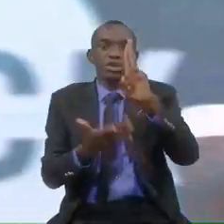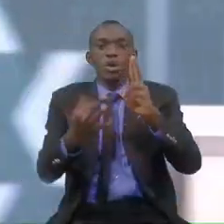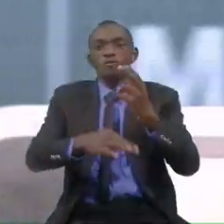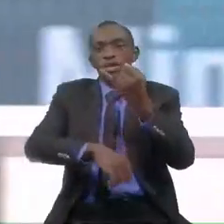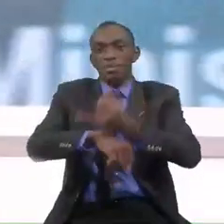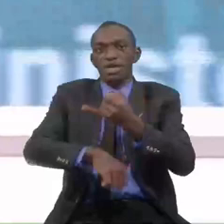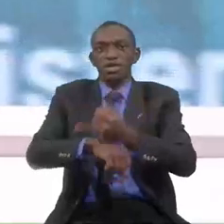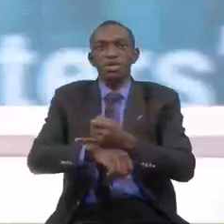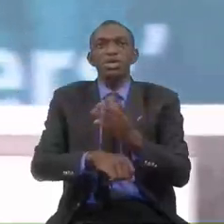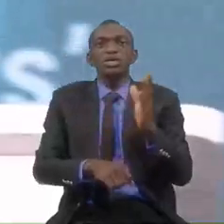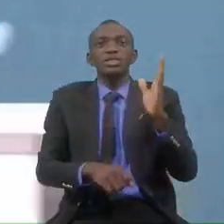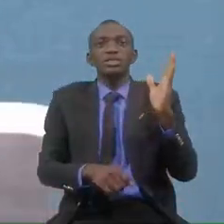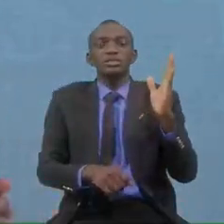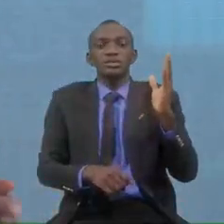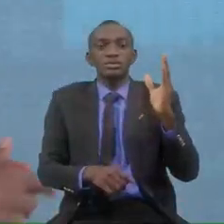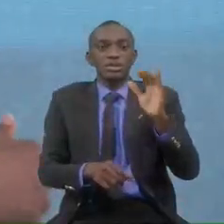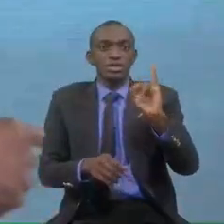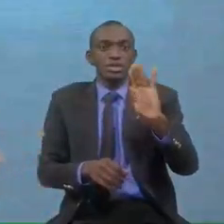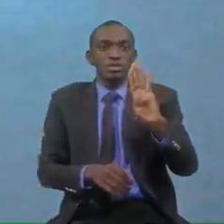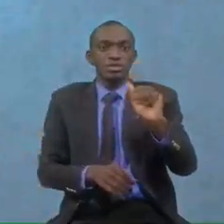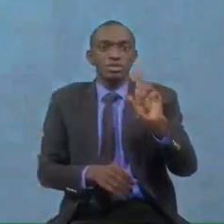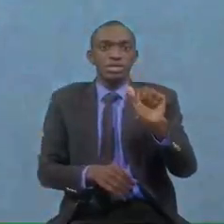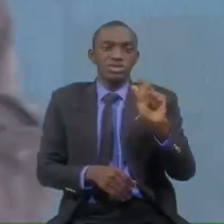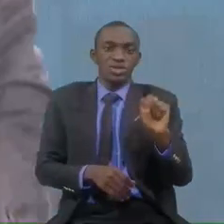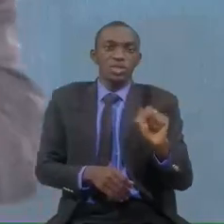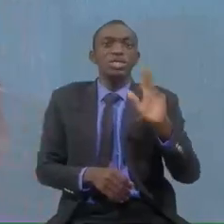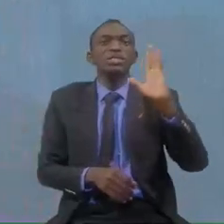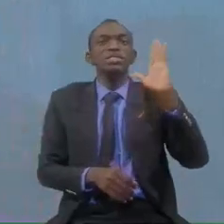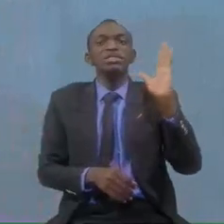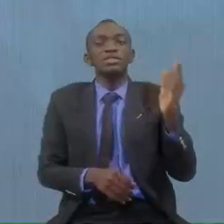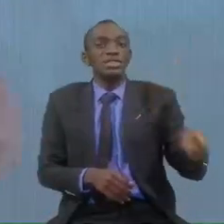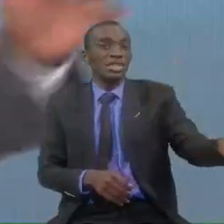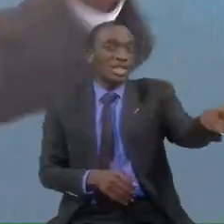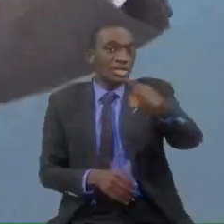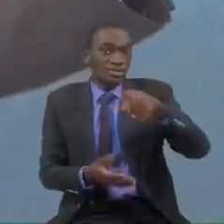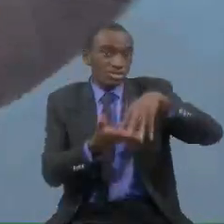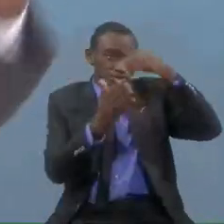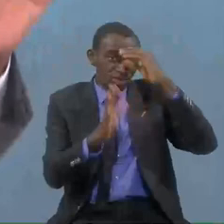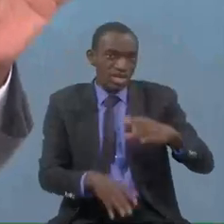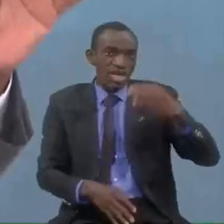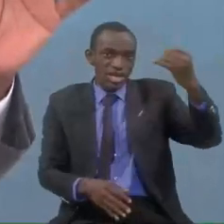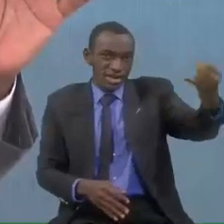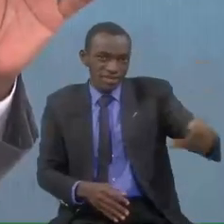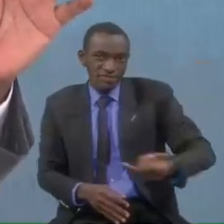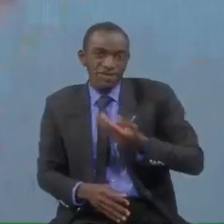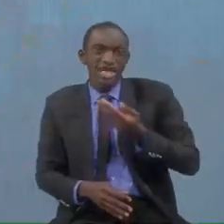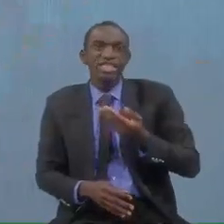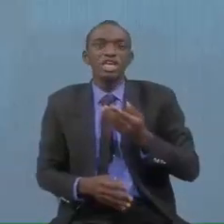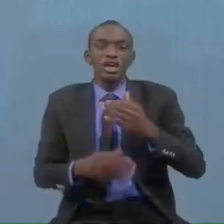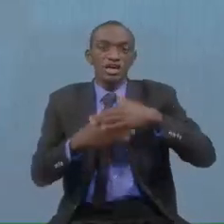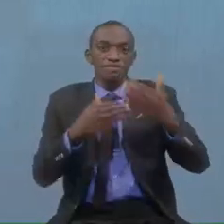à l'université. Les élèves, les étudiants à l'université de Ibadan ont